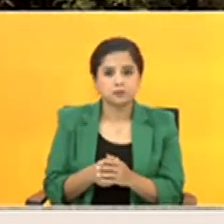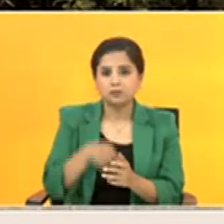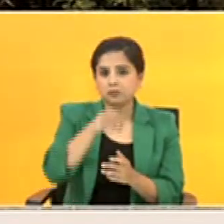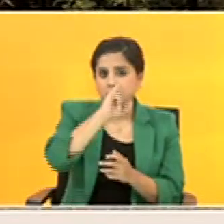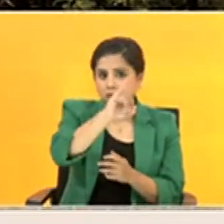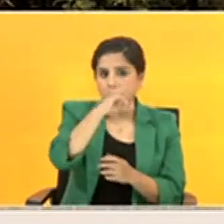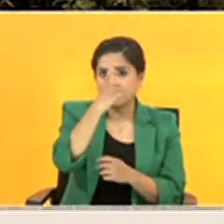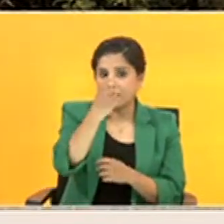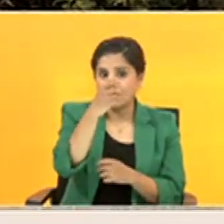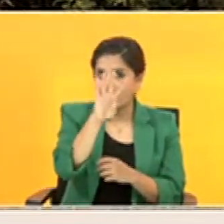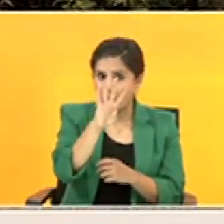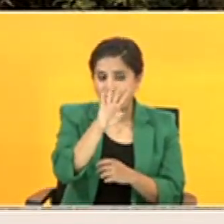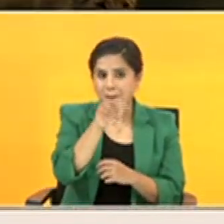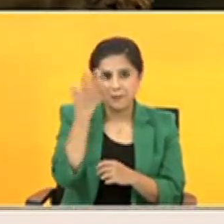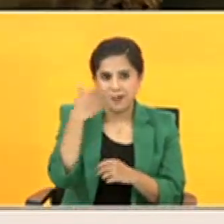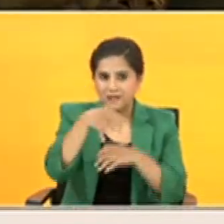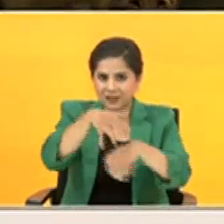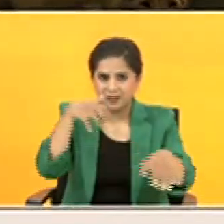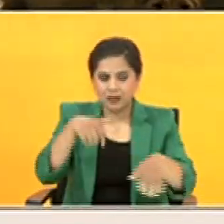674 से